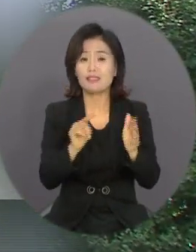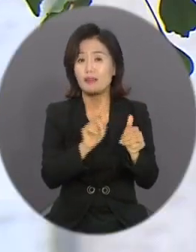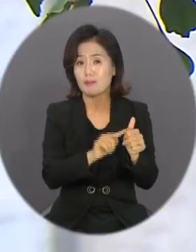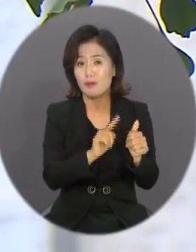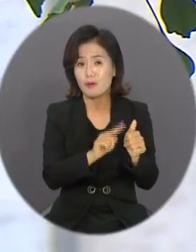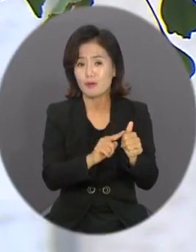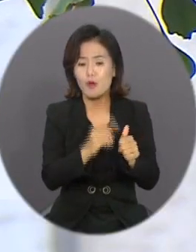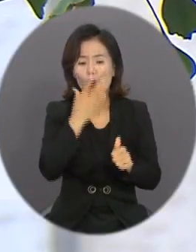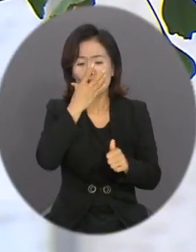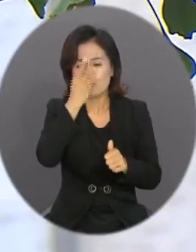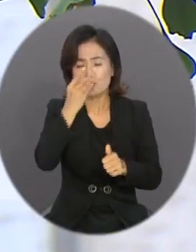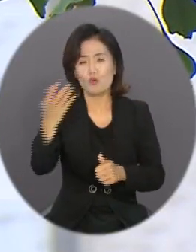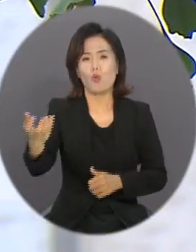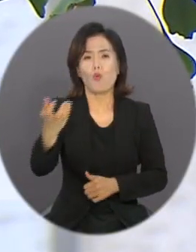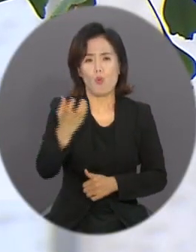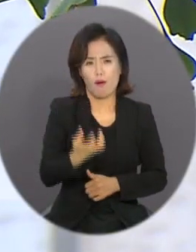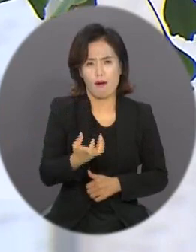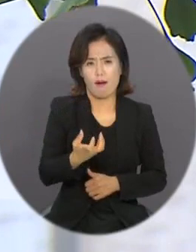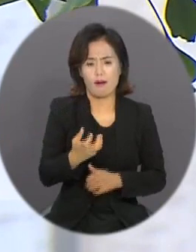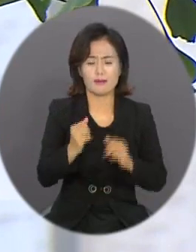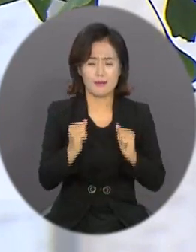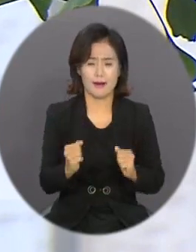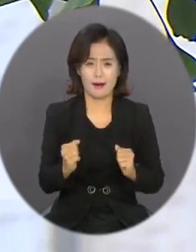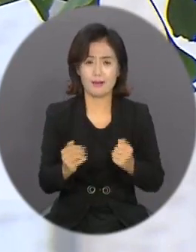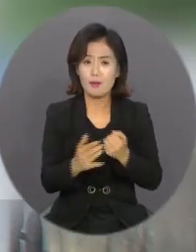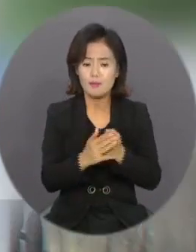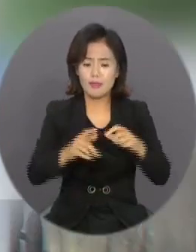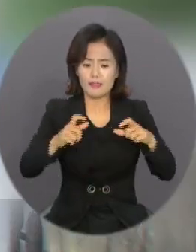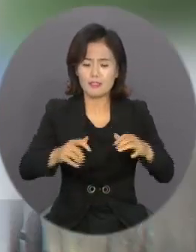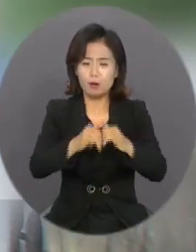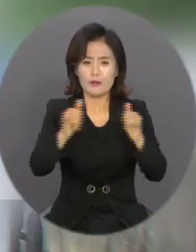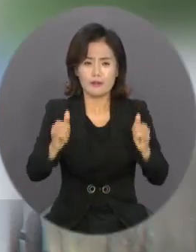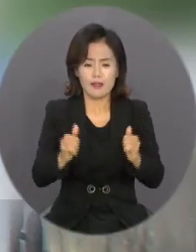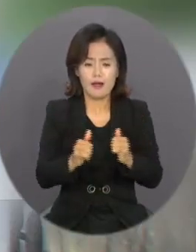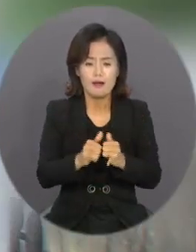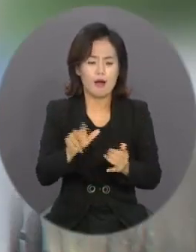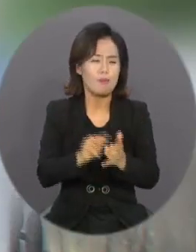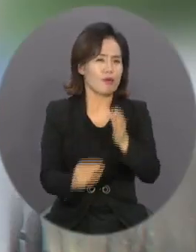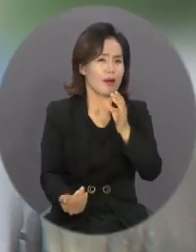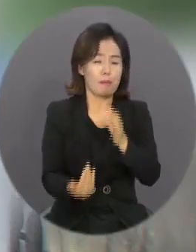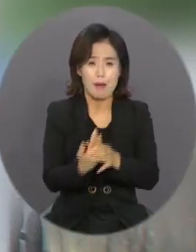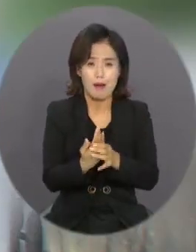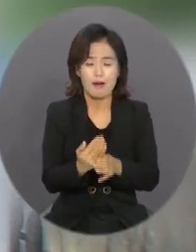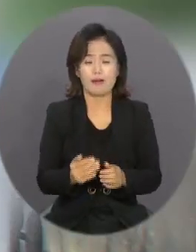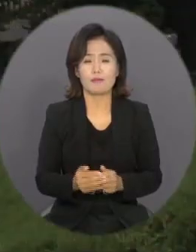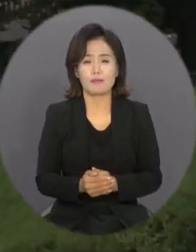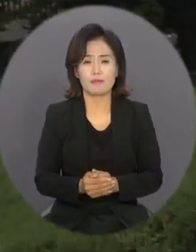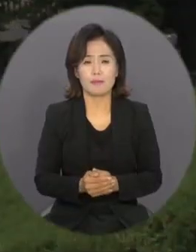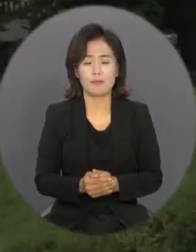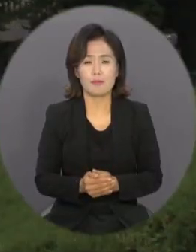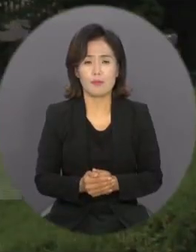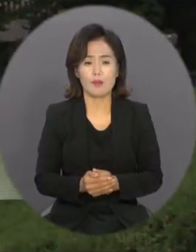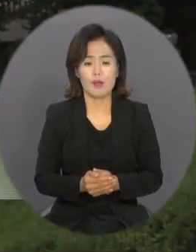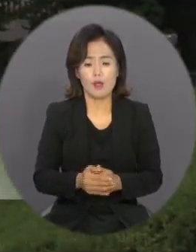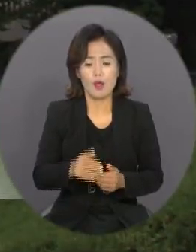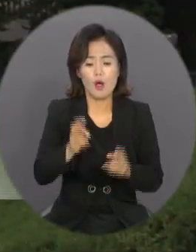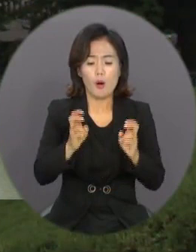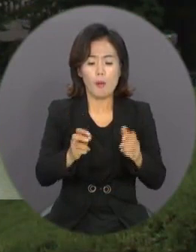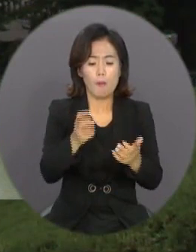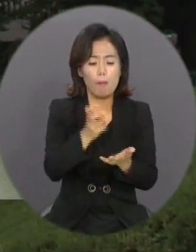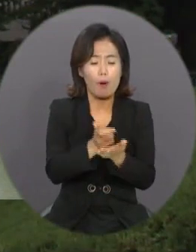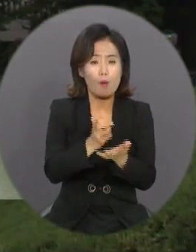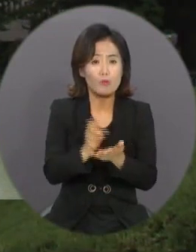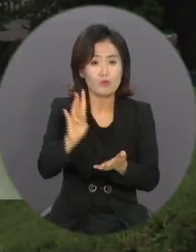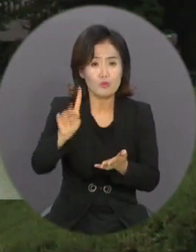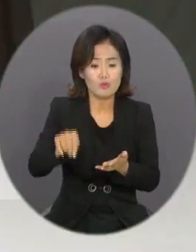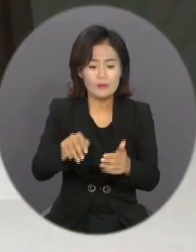남성이 순천으로 거주지를 결정하면서 최근 지역사회가 발칵 뒤집혔습니다. 급기야 법무부가 이